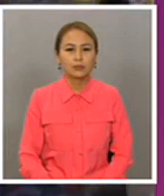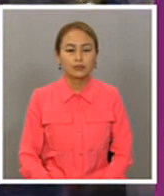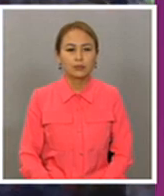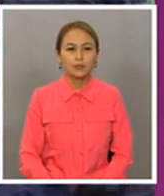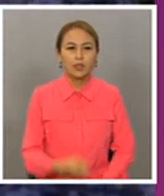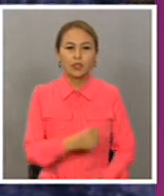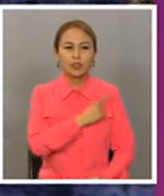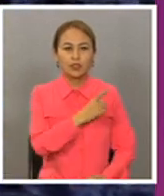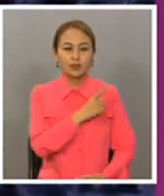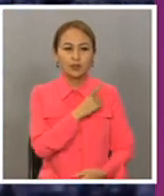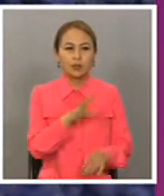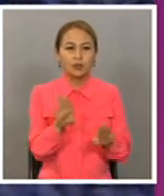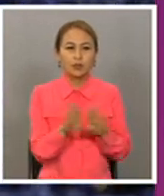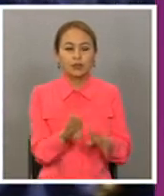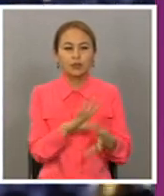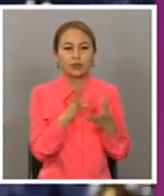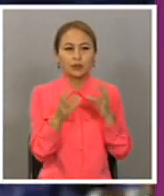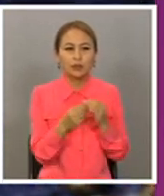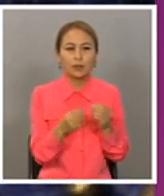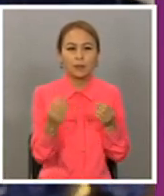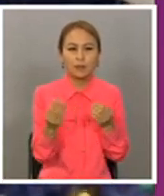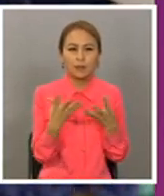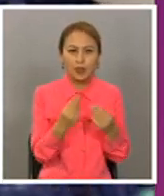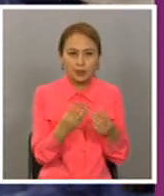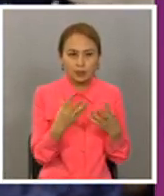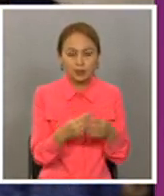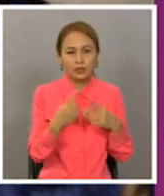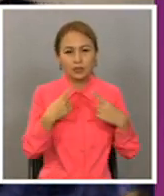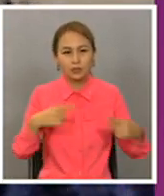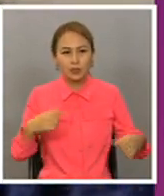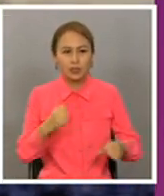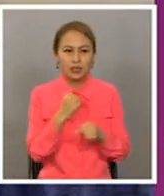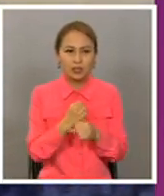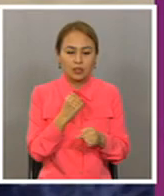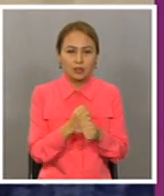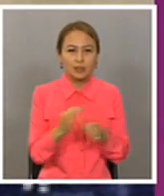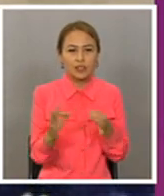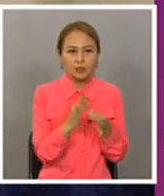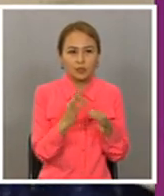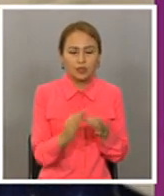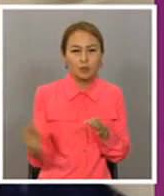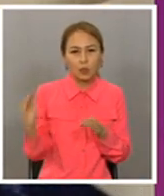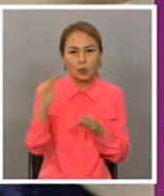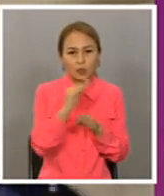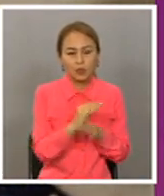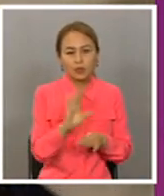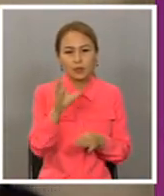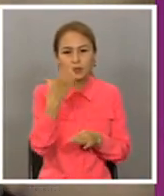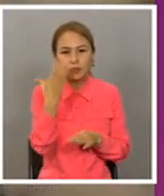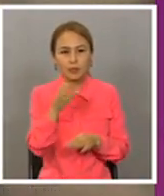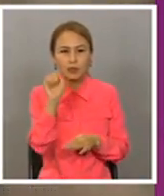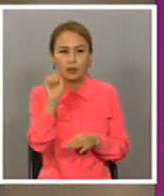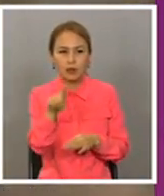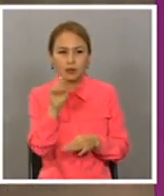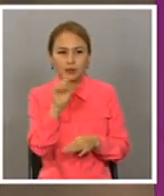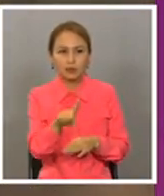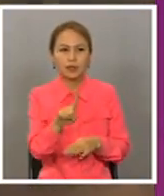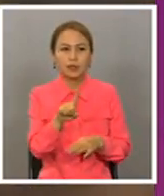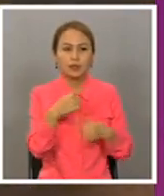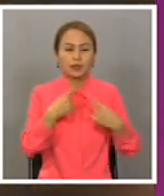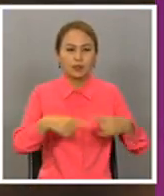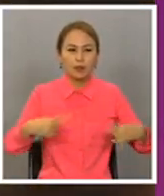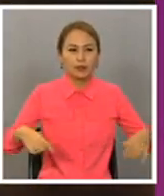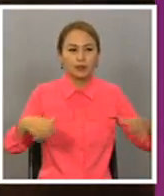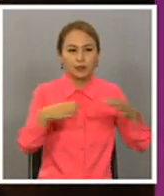Шеберлер жүннен, мақтадан, жібектен жасалған жіптермен қоса, күміс, алтын, зерлі жіптермен